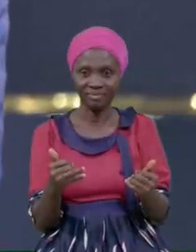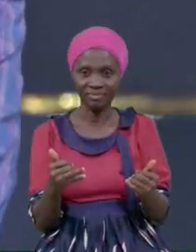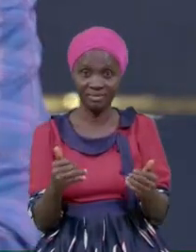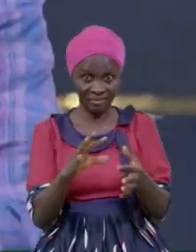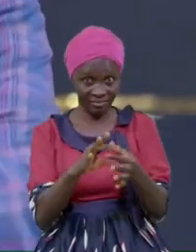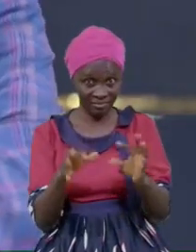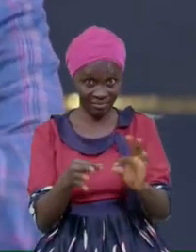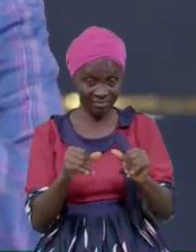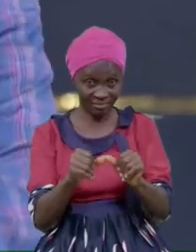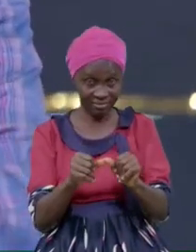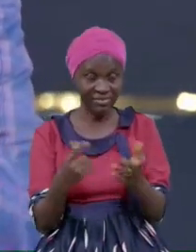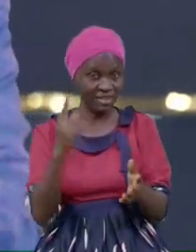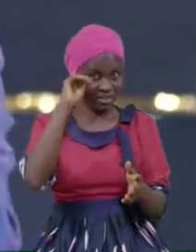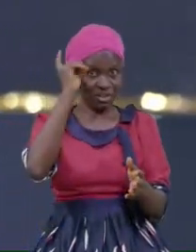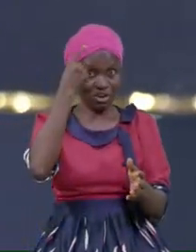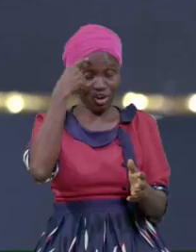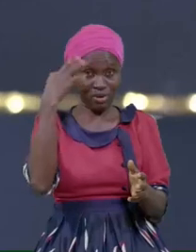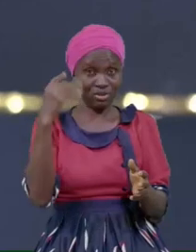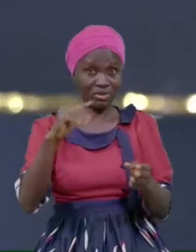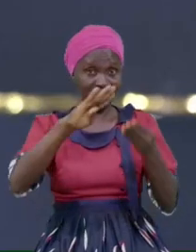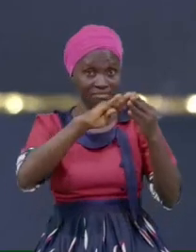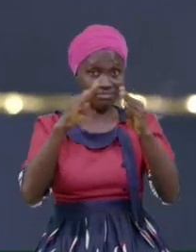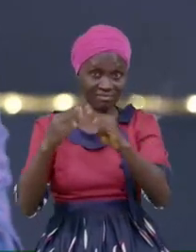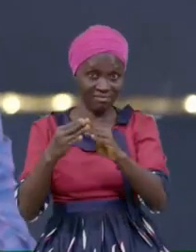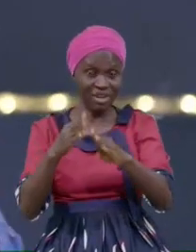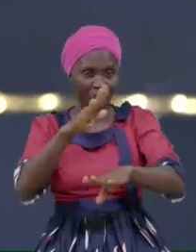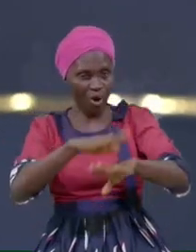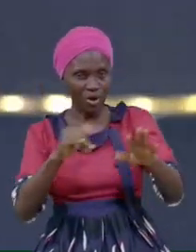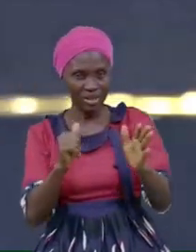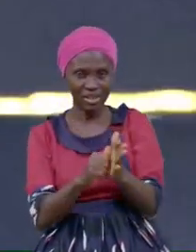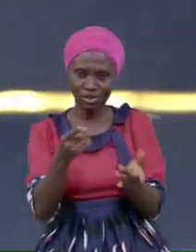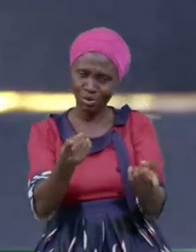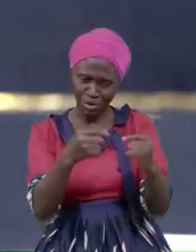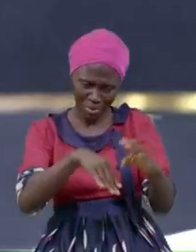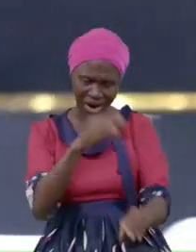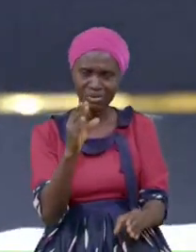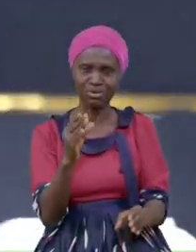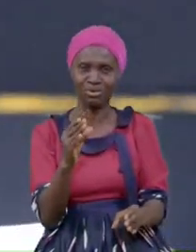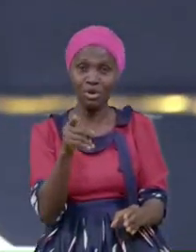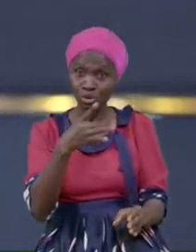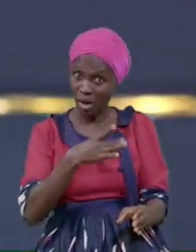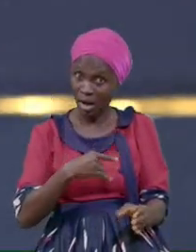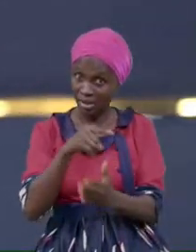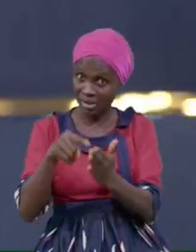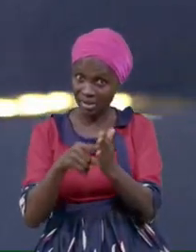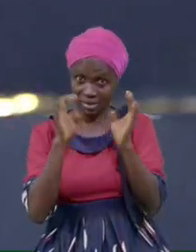nous appelons, vous voyez, le gouvernement de la capitale appelle les gens à sortir, vous voulez l'éducation gratuite.